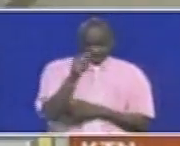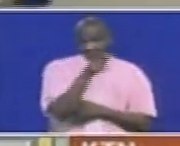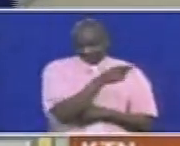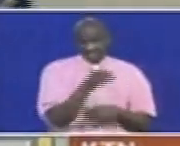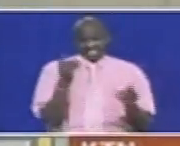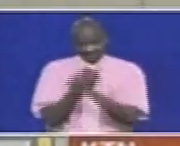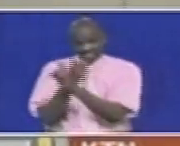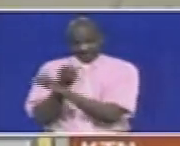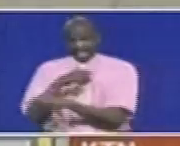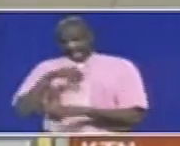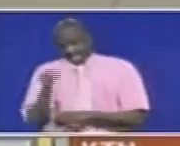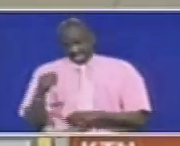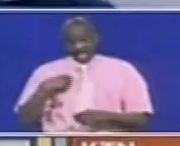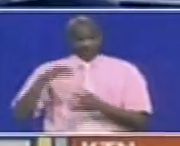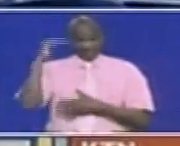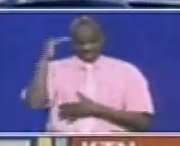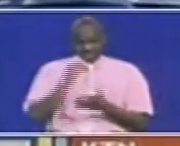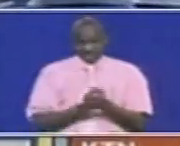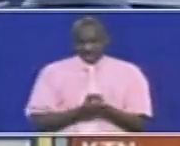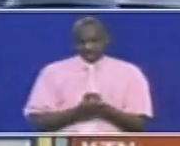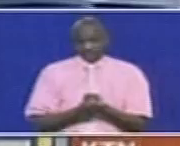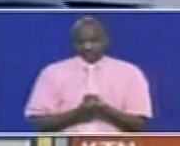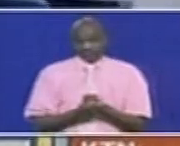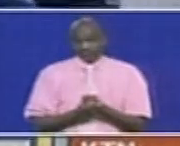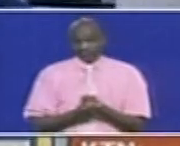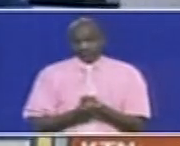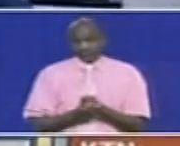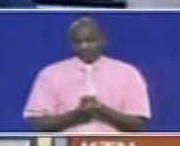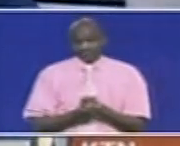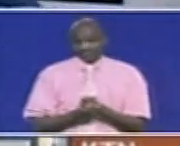zingine zikitozwa 10% kubwa zaidi.